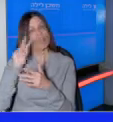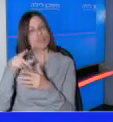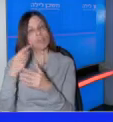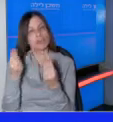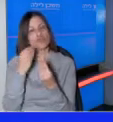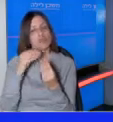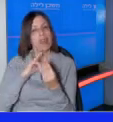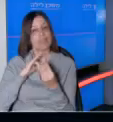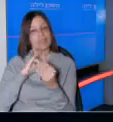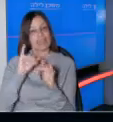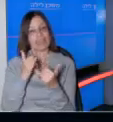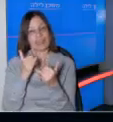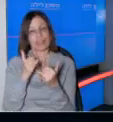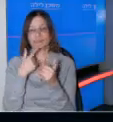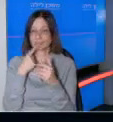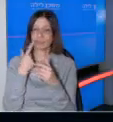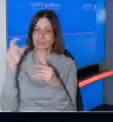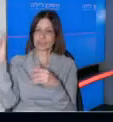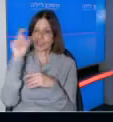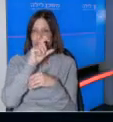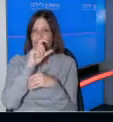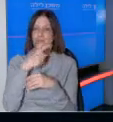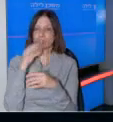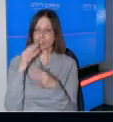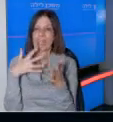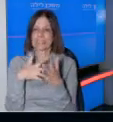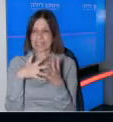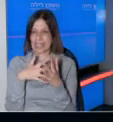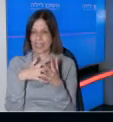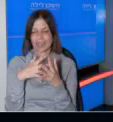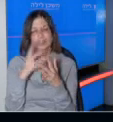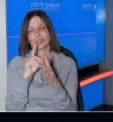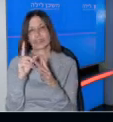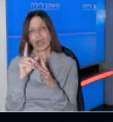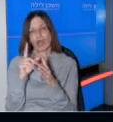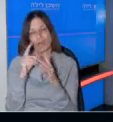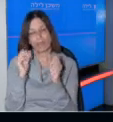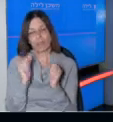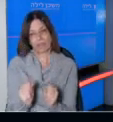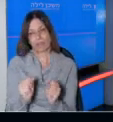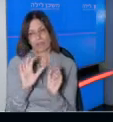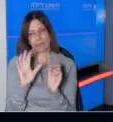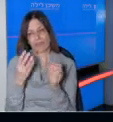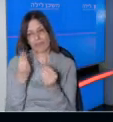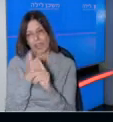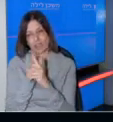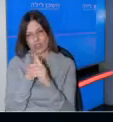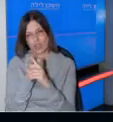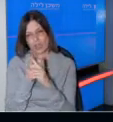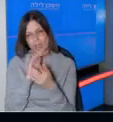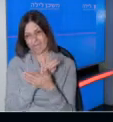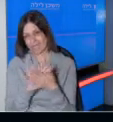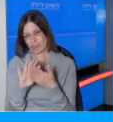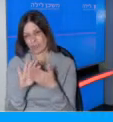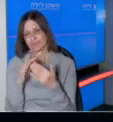זווית מעניינת. כן, אז בוא נגיד את הכותרות הגדולות של הסקר הזה, למרות שאנחנו לוקחים את זה בערבון מוגבל. קודם כל, מה שהפשטני,